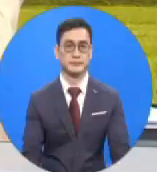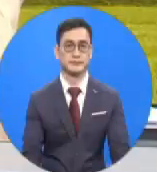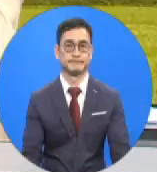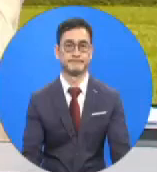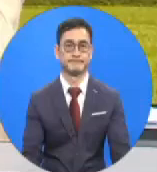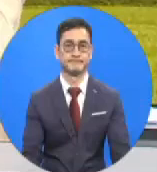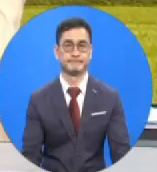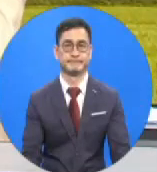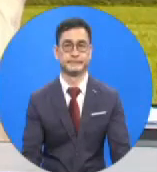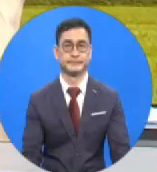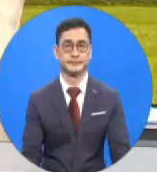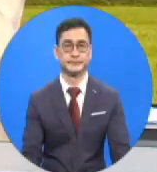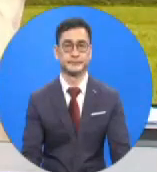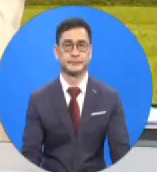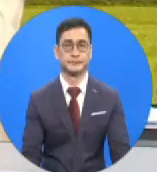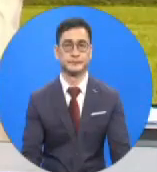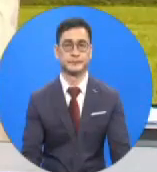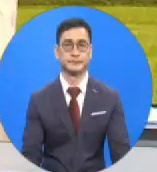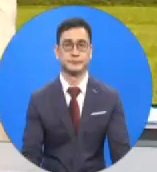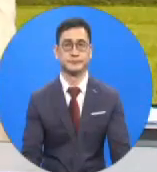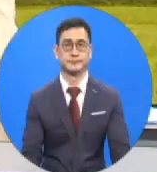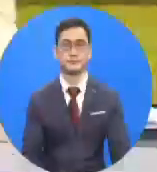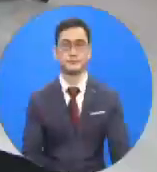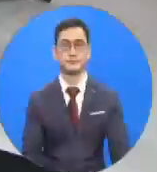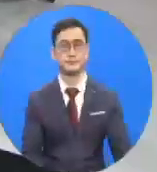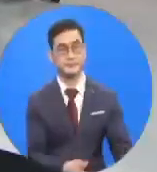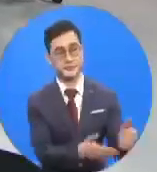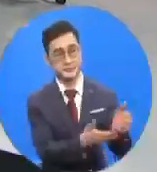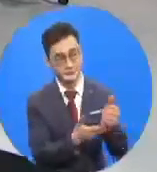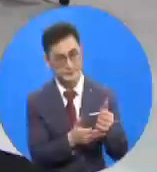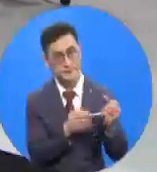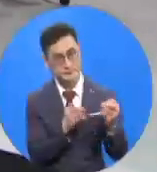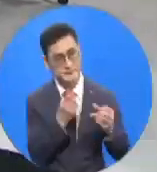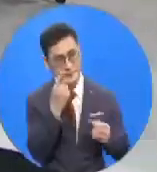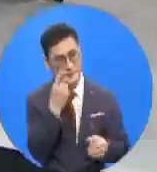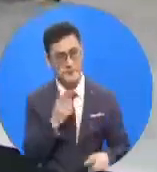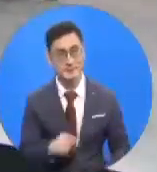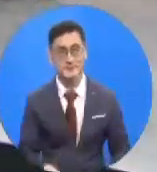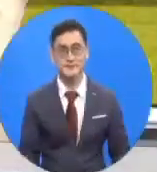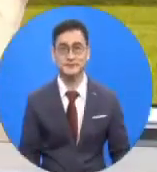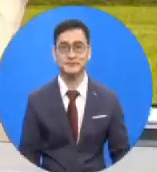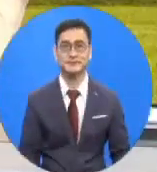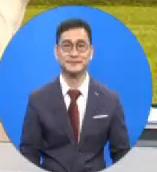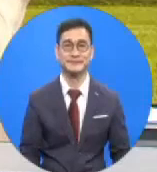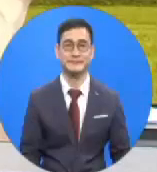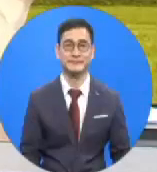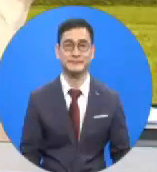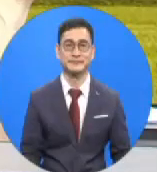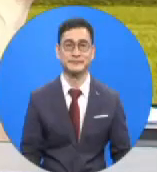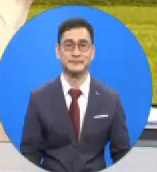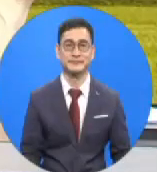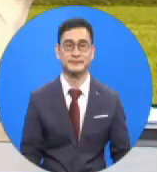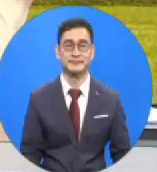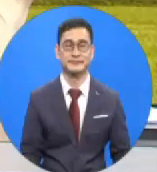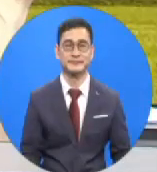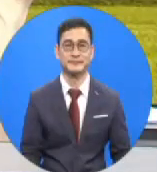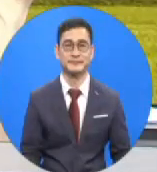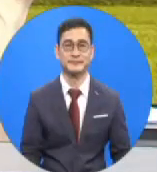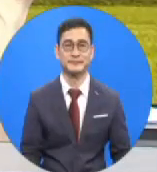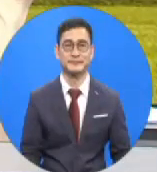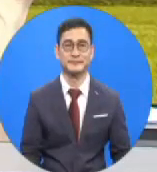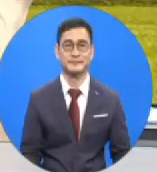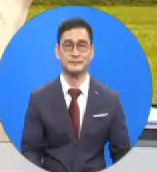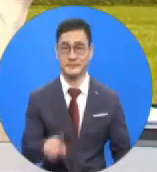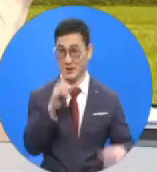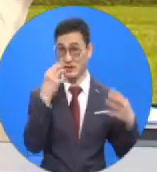4 스튜디오에는 김공 상태로 나오셨습니다 이래서 오세요 9 넣으세요 예 현 정부의 정책을